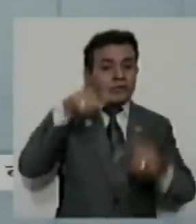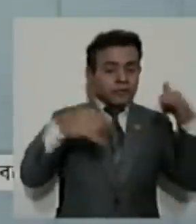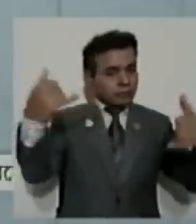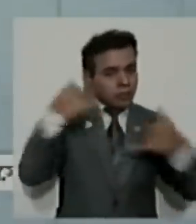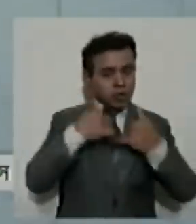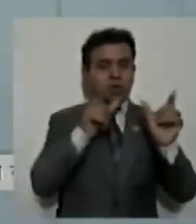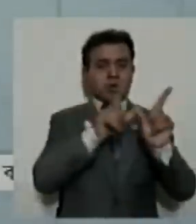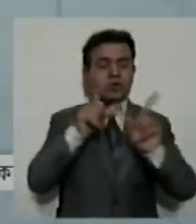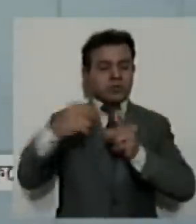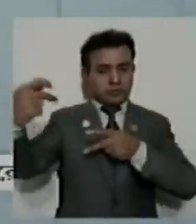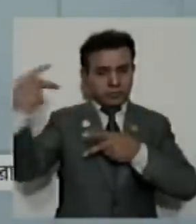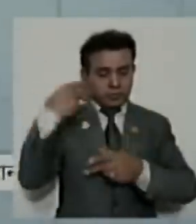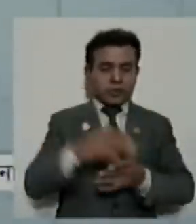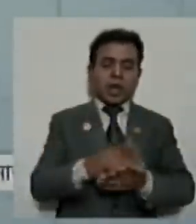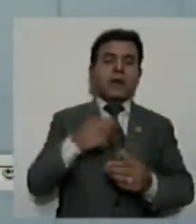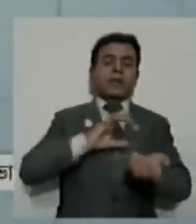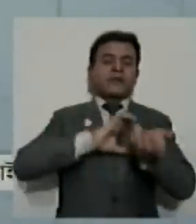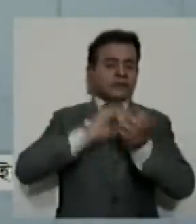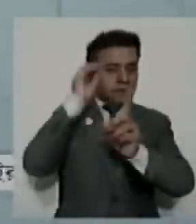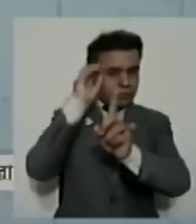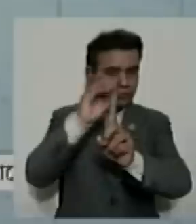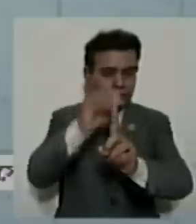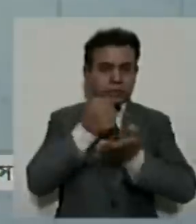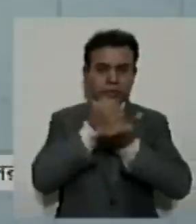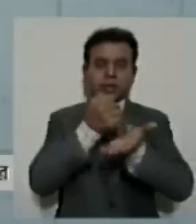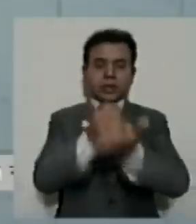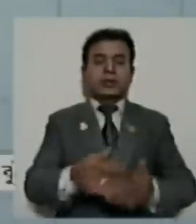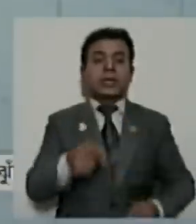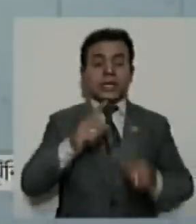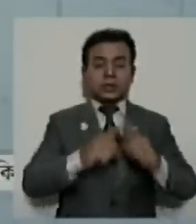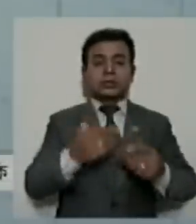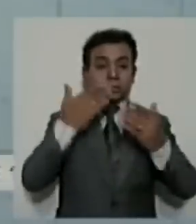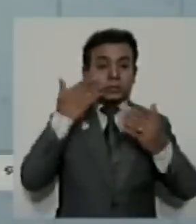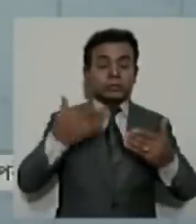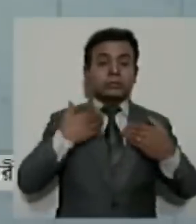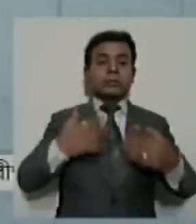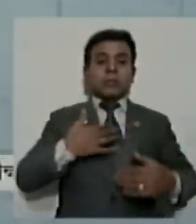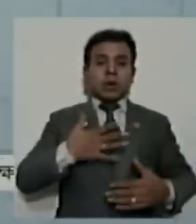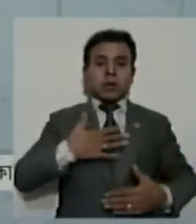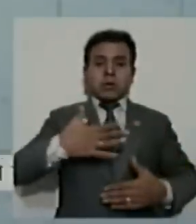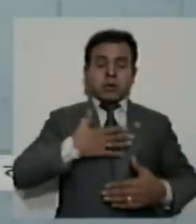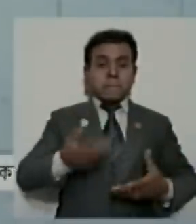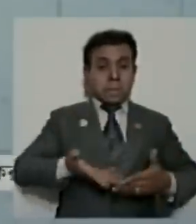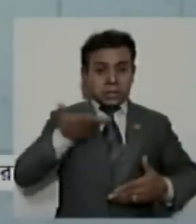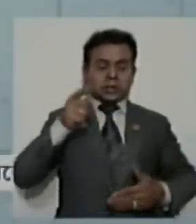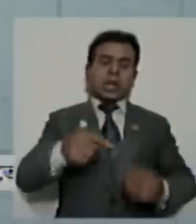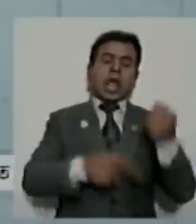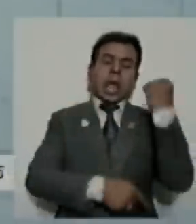আজকের মতো আমাদের স্বাস্থ্য অধিদপ্তরের কোভিড-19 বিষয়ক স্বাস্থ্য বুলেটিন এখানে শেষ করছি। আপনাদের সবাইকে ধন্যবাদ।